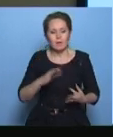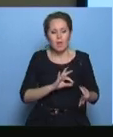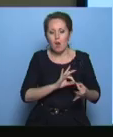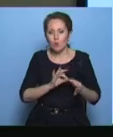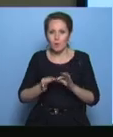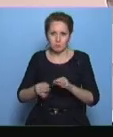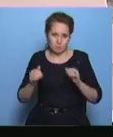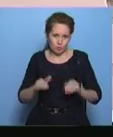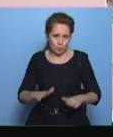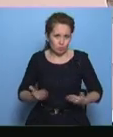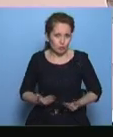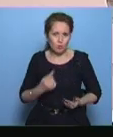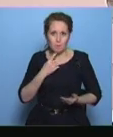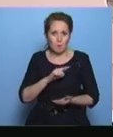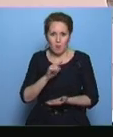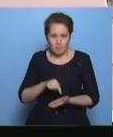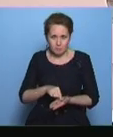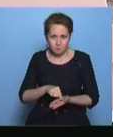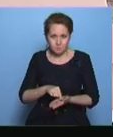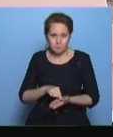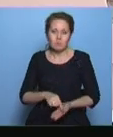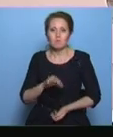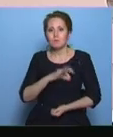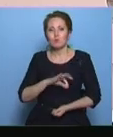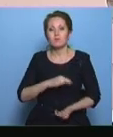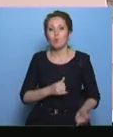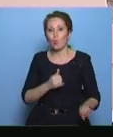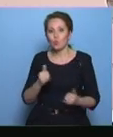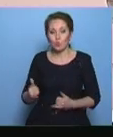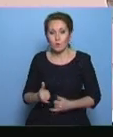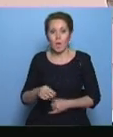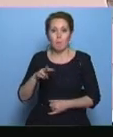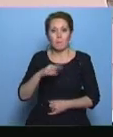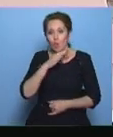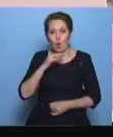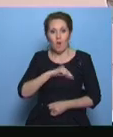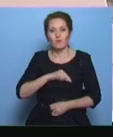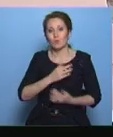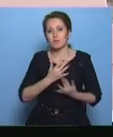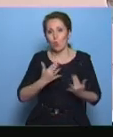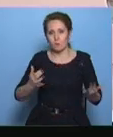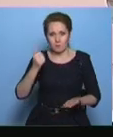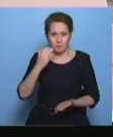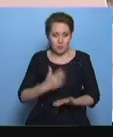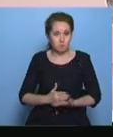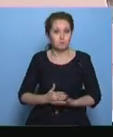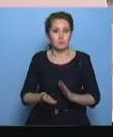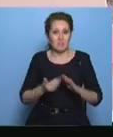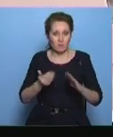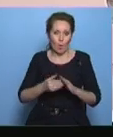жилищной проблемы. Пользоваться услугами многофункциональных центров призывают и сотрудники миграционной службы. По их данным,